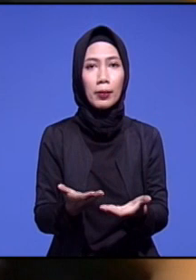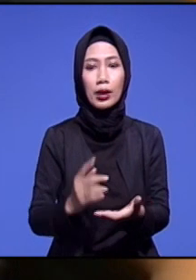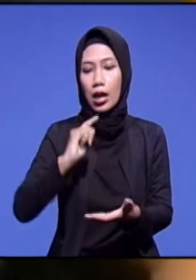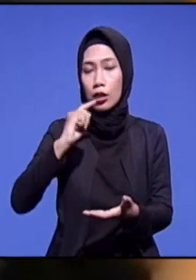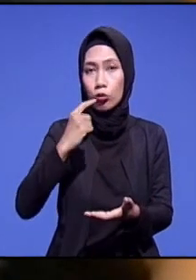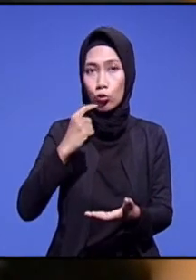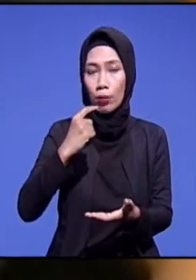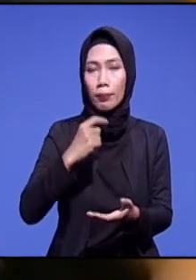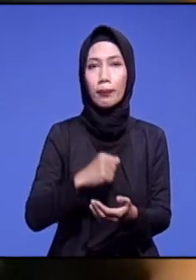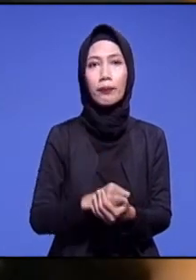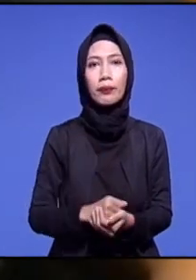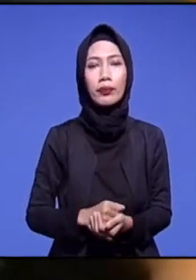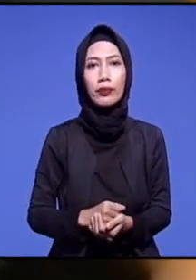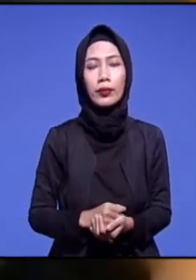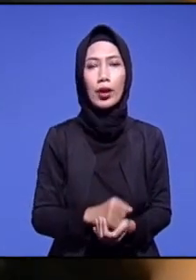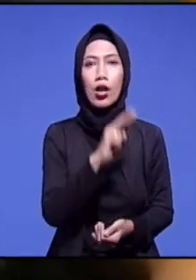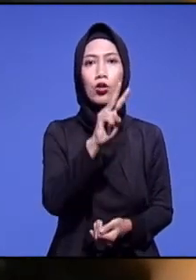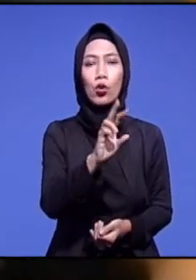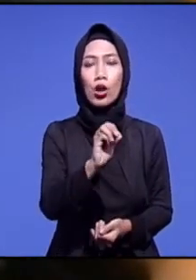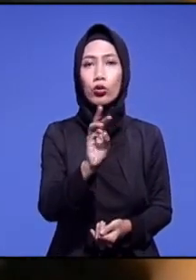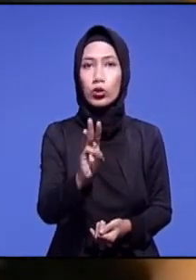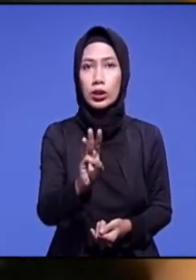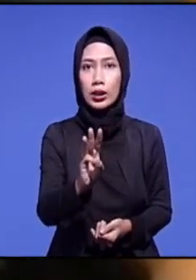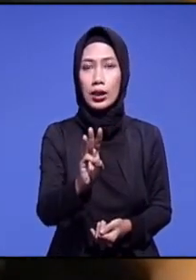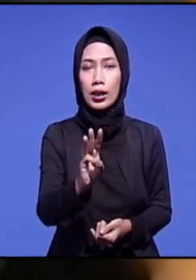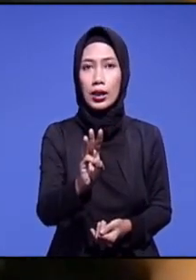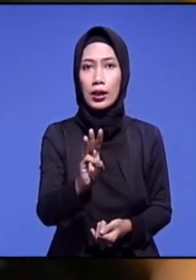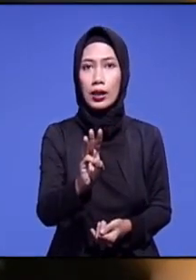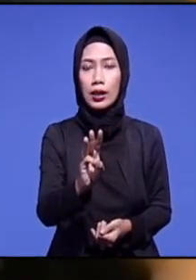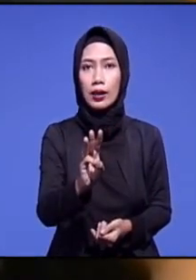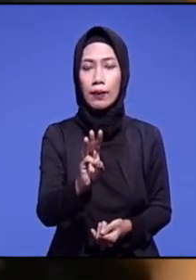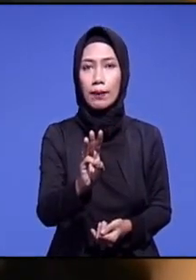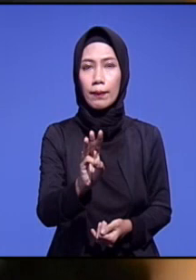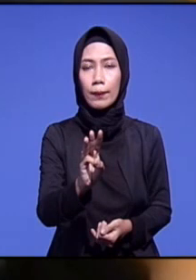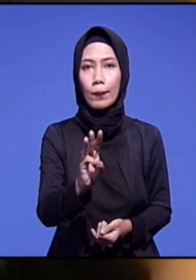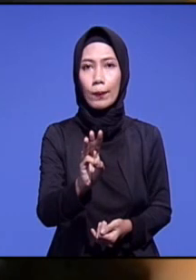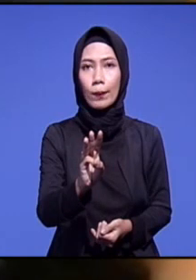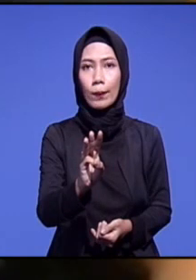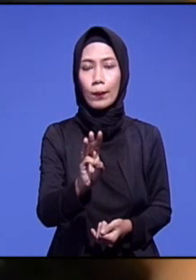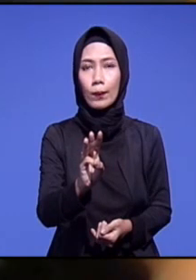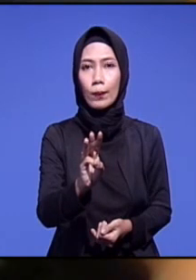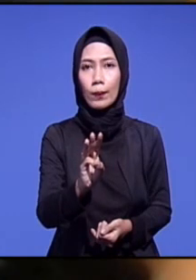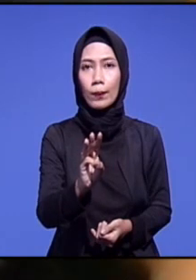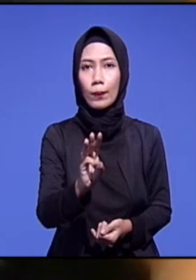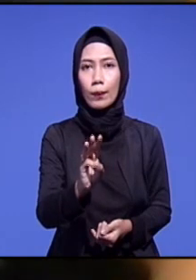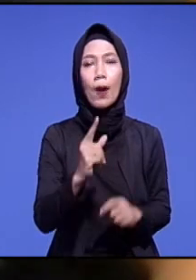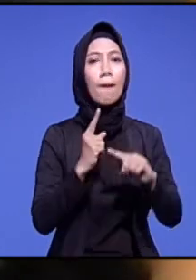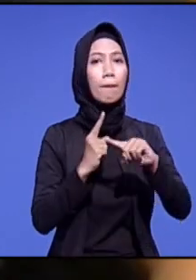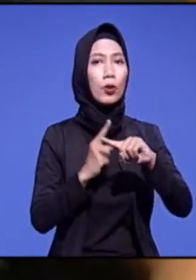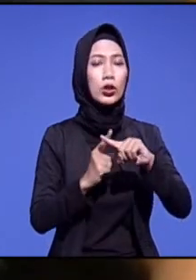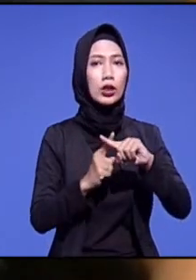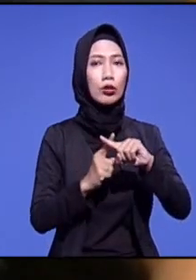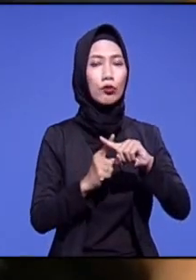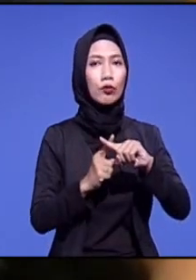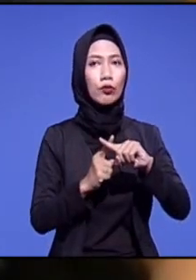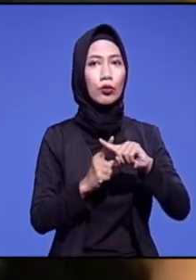sudah keluar, 203 hasil tes yang terkonfirmasi positif ada